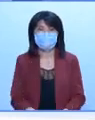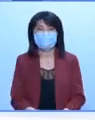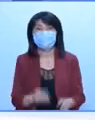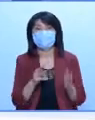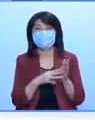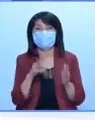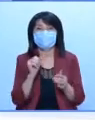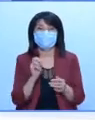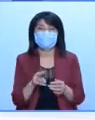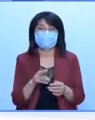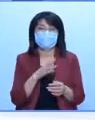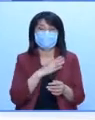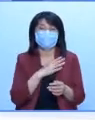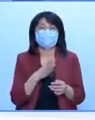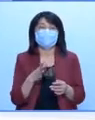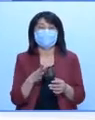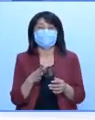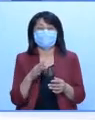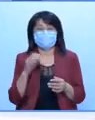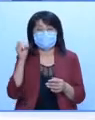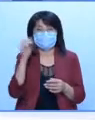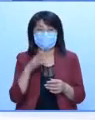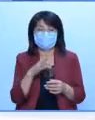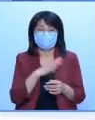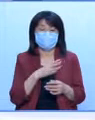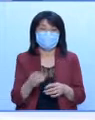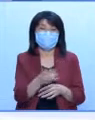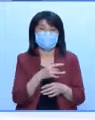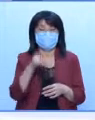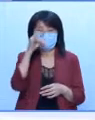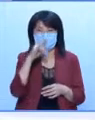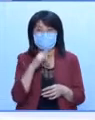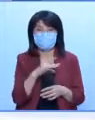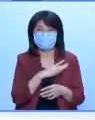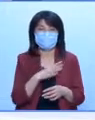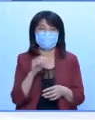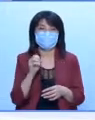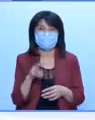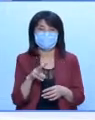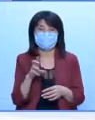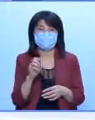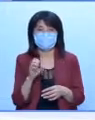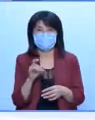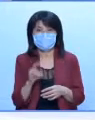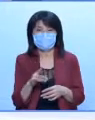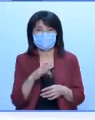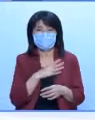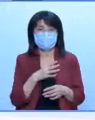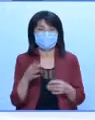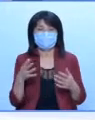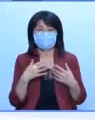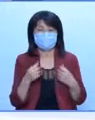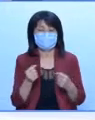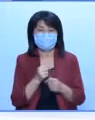8 апреля в свет вышла статья первого президента Республики Казахстан Ельбасы Нурсултана Назарбаева «Когда мы едины, мы непобедимы».